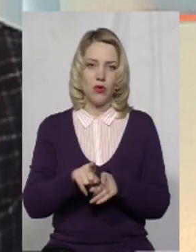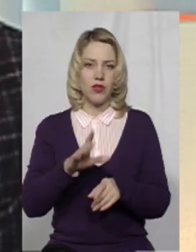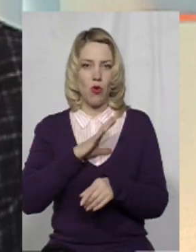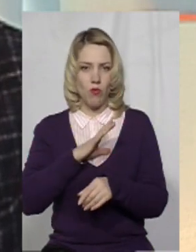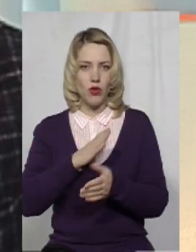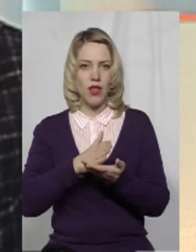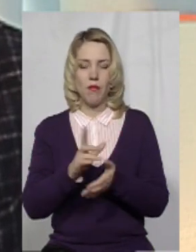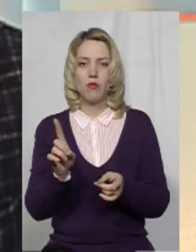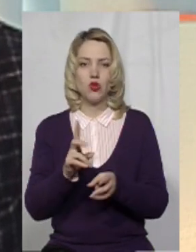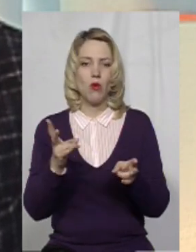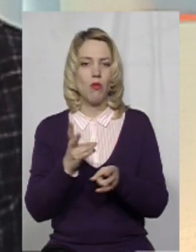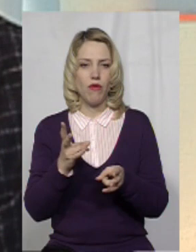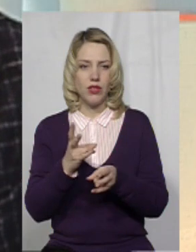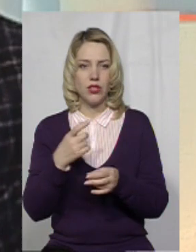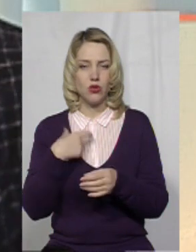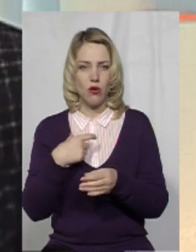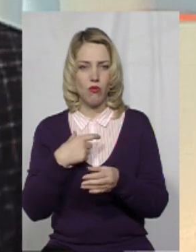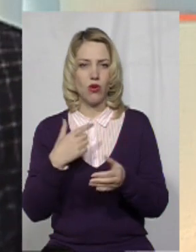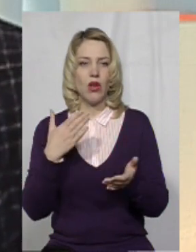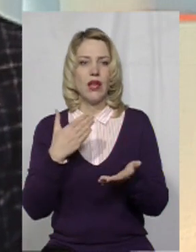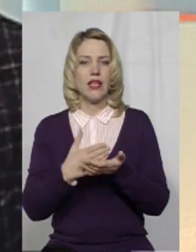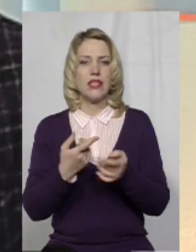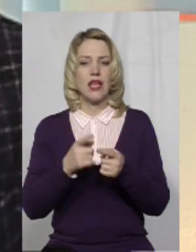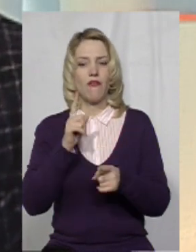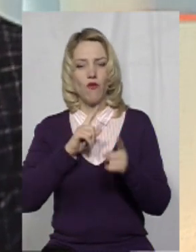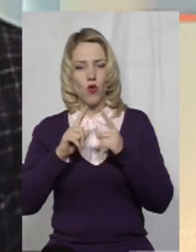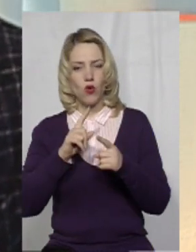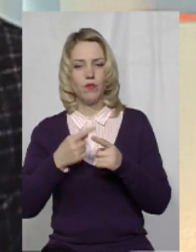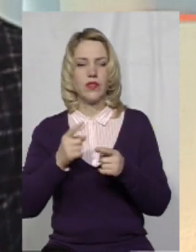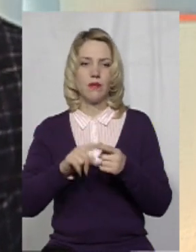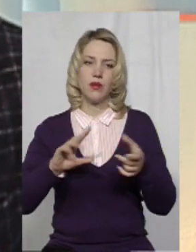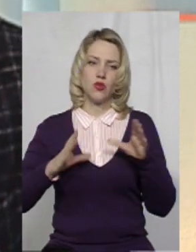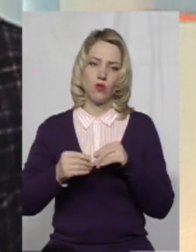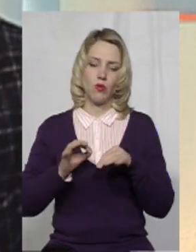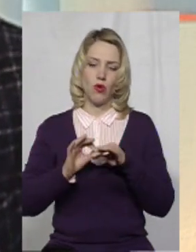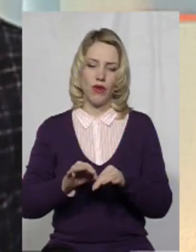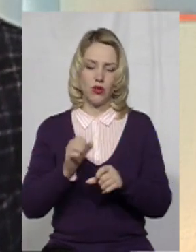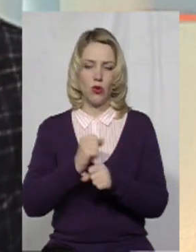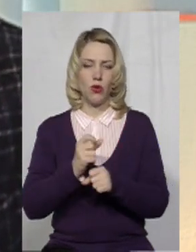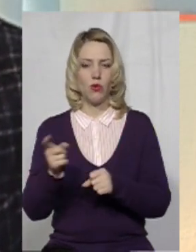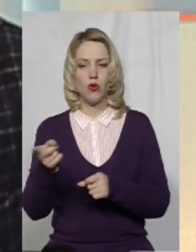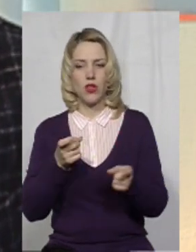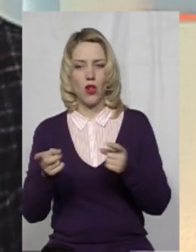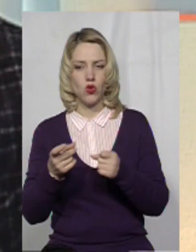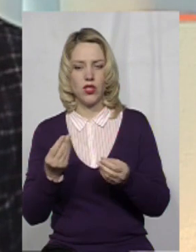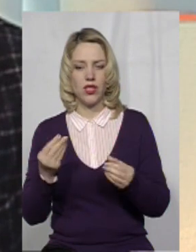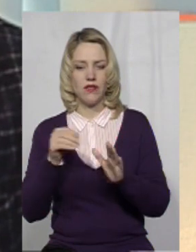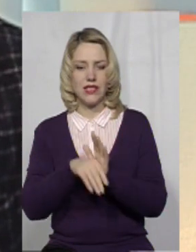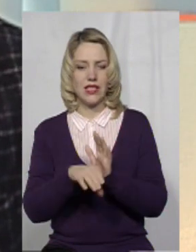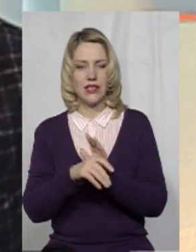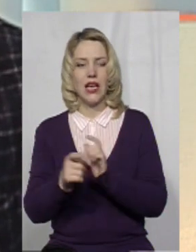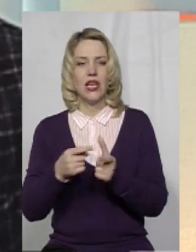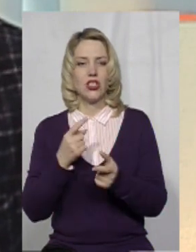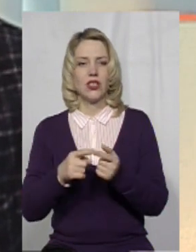напрямку. Що повинен собою уявляти цей форум? Чи це підсумок проведеної роботи по залученню інвестицій, чи це, перш за